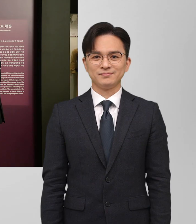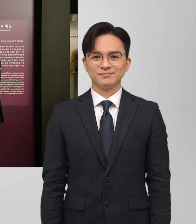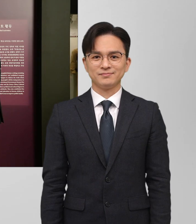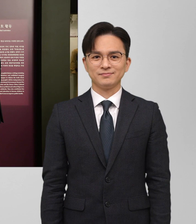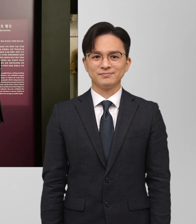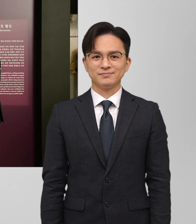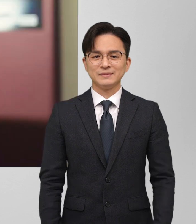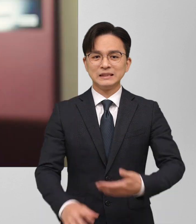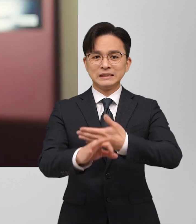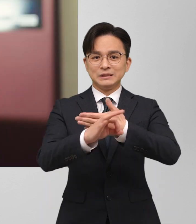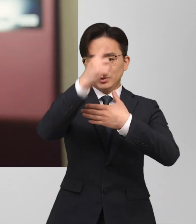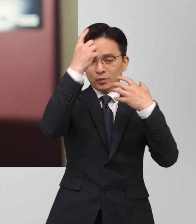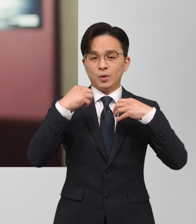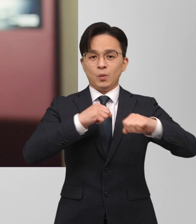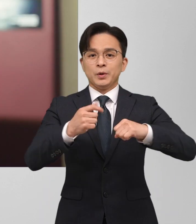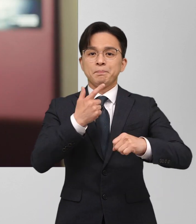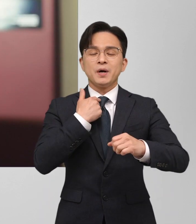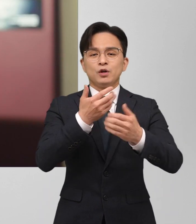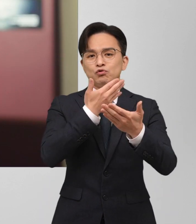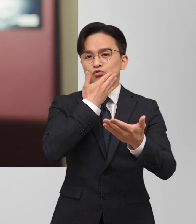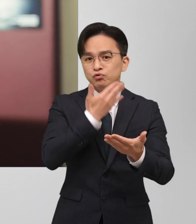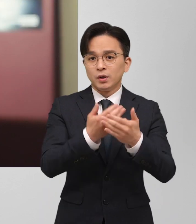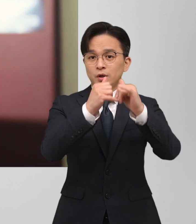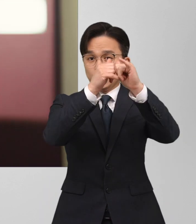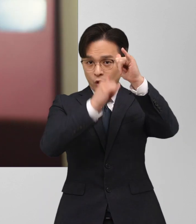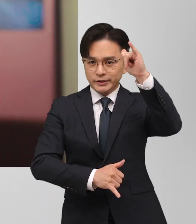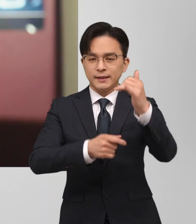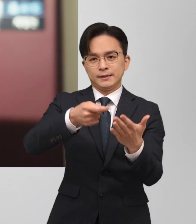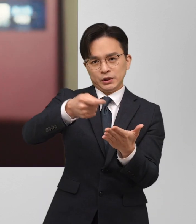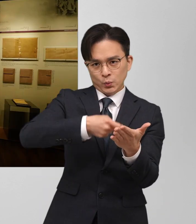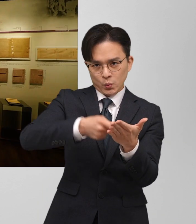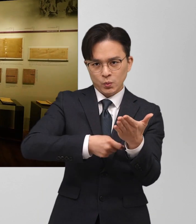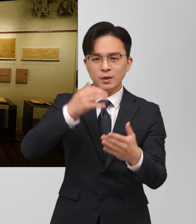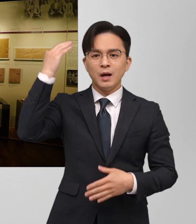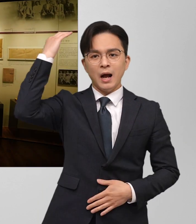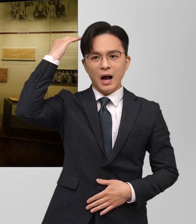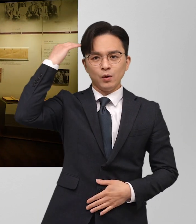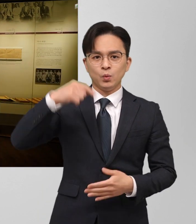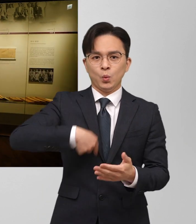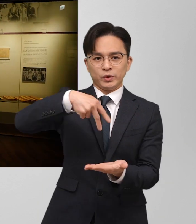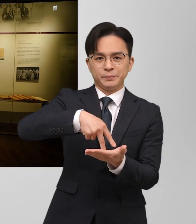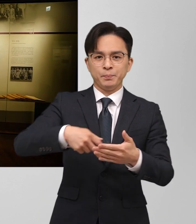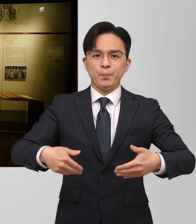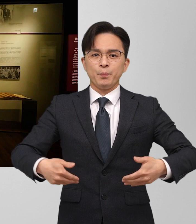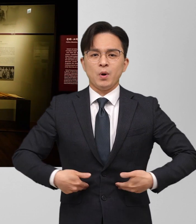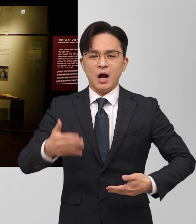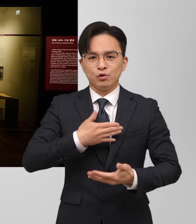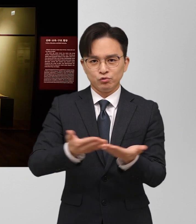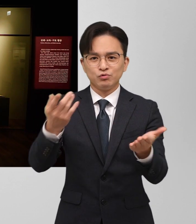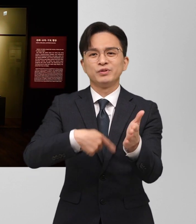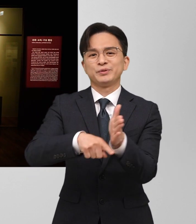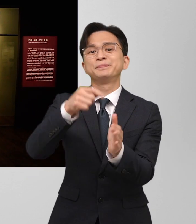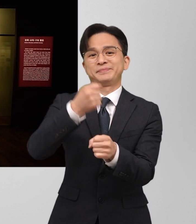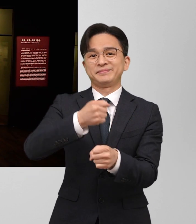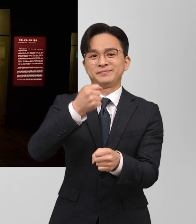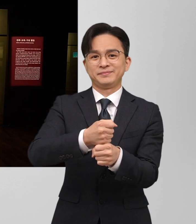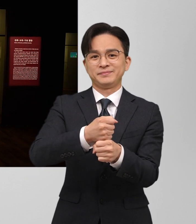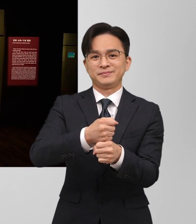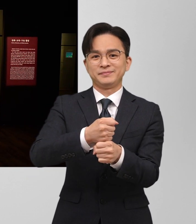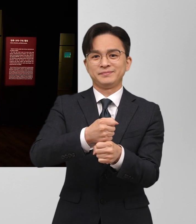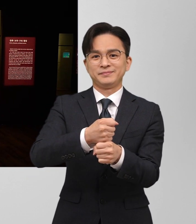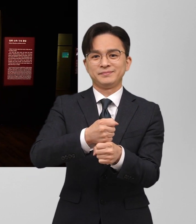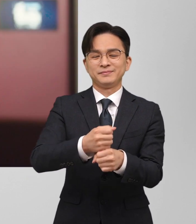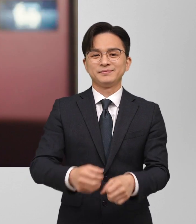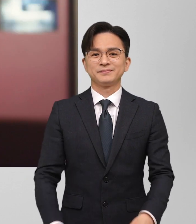임시정부 활동 중에 역사 편찬의 주요 핵심 자료입니다. 임시정부는 당시에 한국 독립의 당위성을